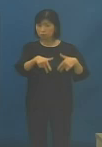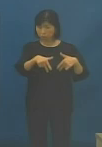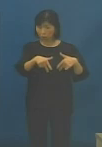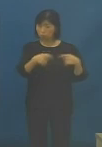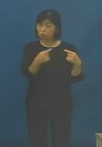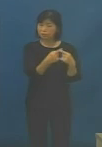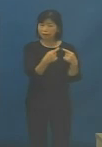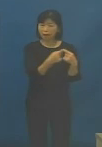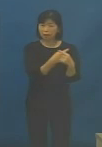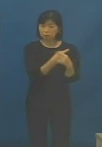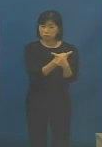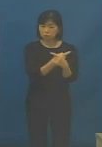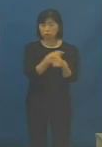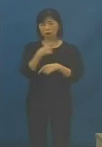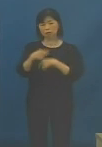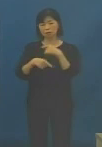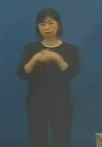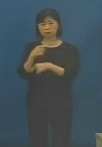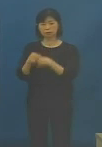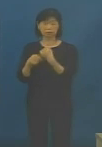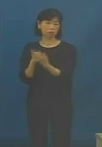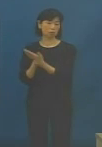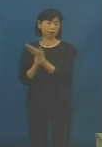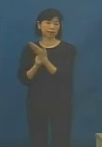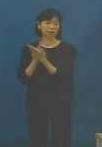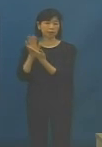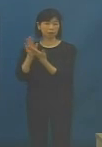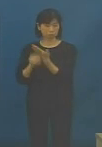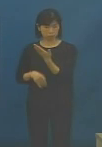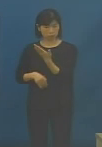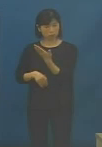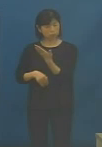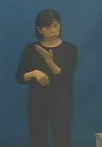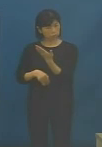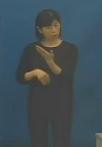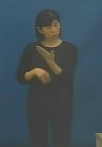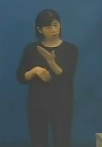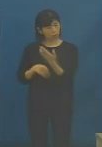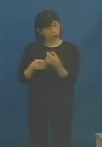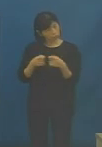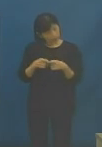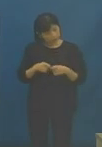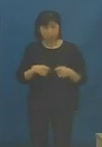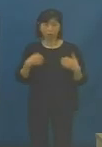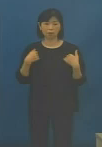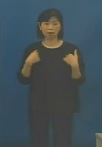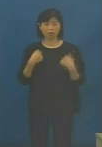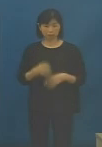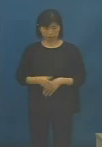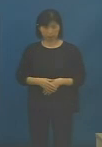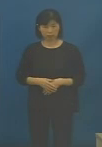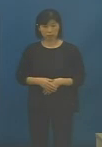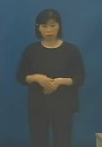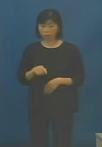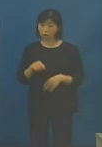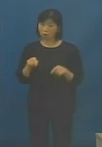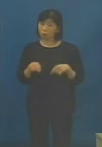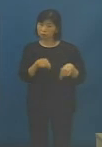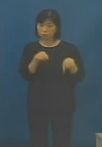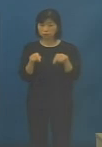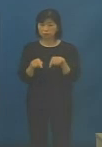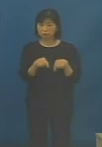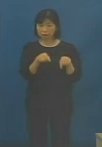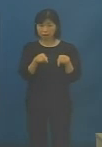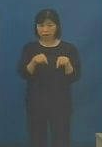るという話も出ています。ちょっとそれ以上のことはよく分かりません。ただそれはコンピューター上の話、